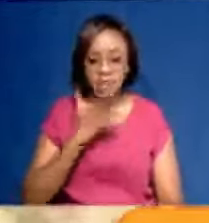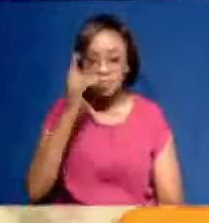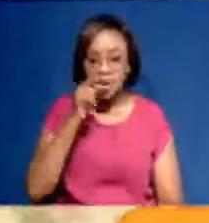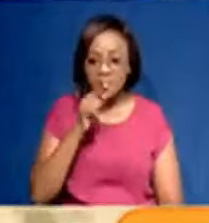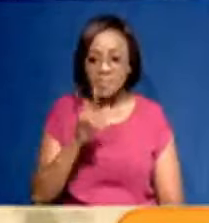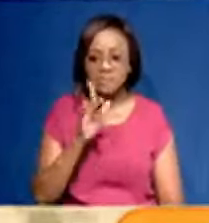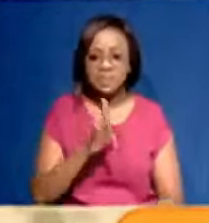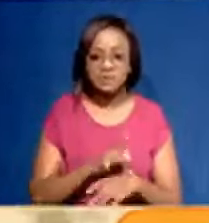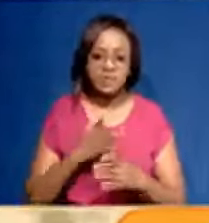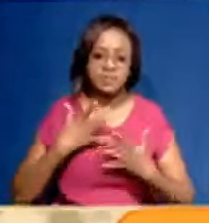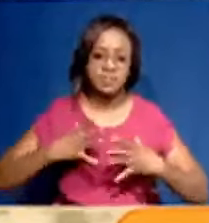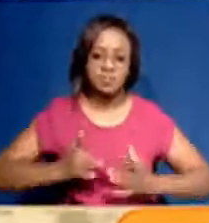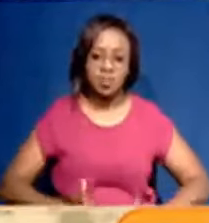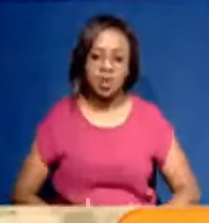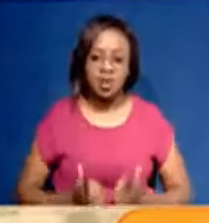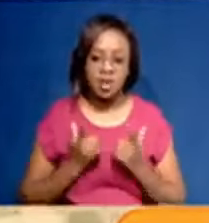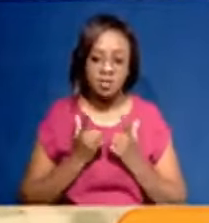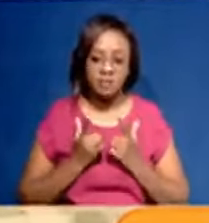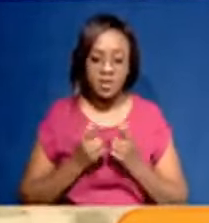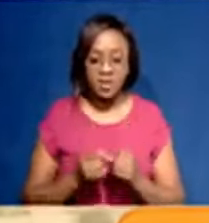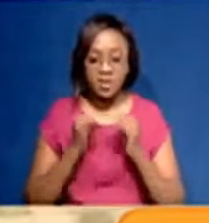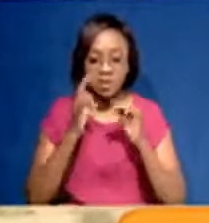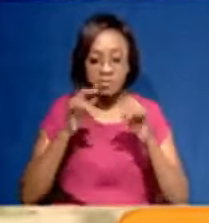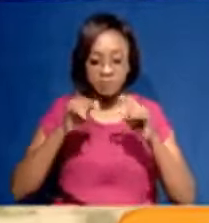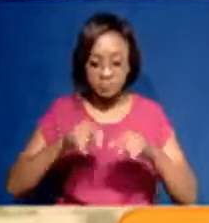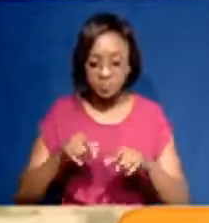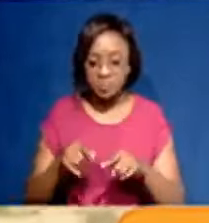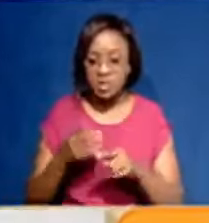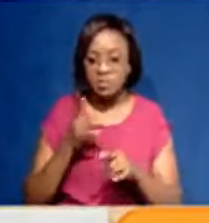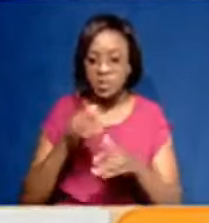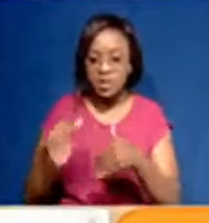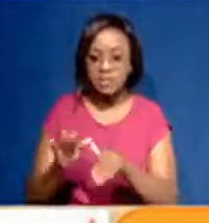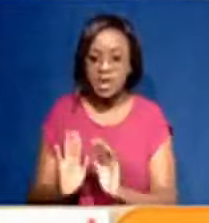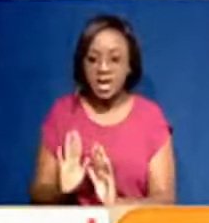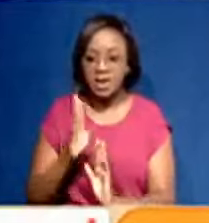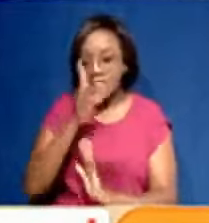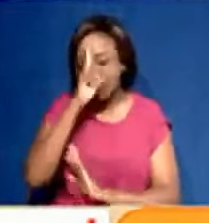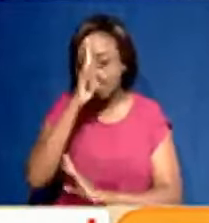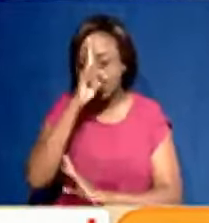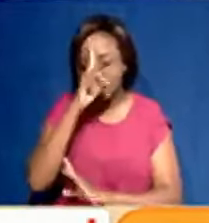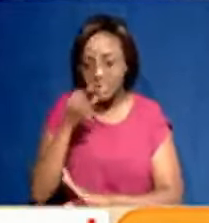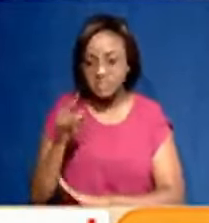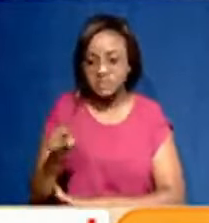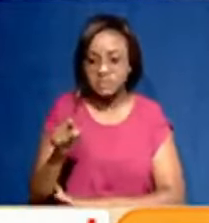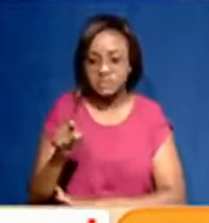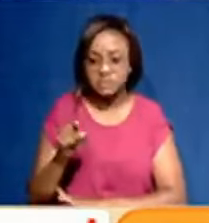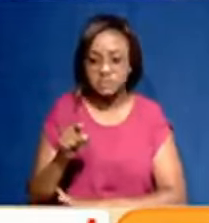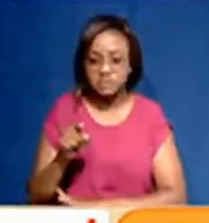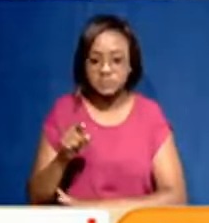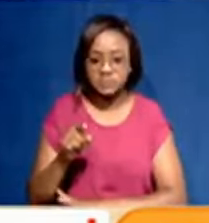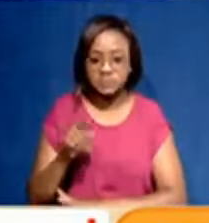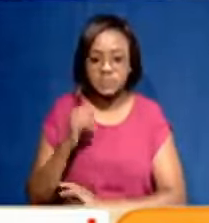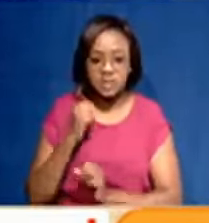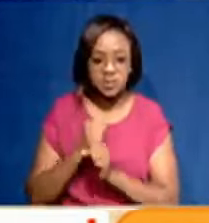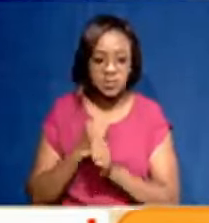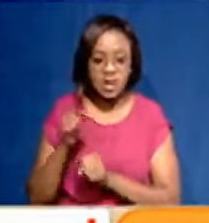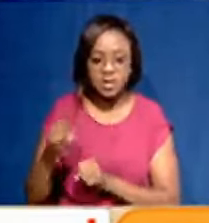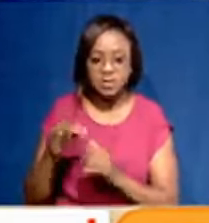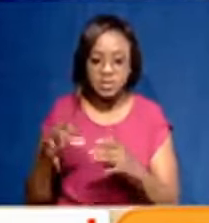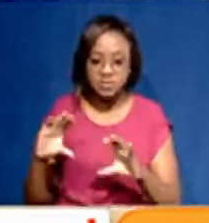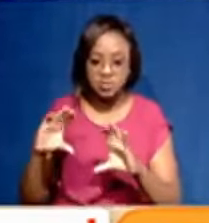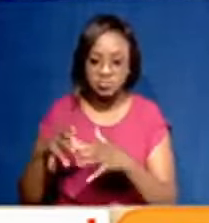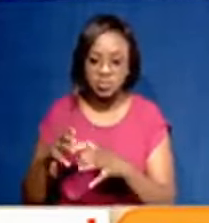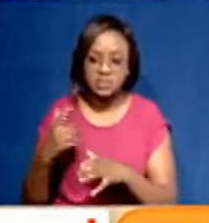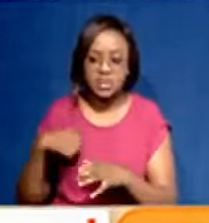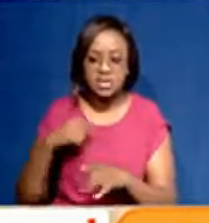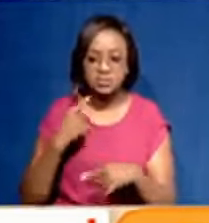watu. Kama leo tukiendelea kusika ndugu yetu mwenye alikuwa mfanyikazi wa hii community, tukiendelea